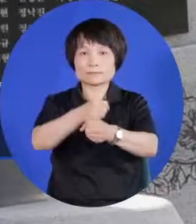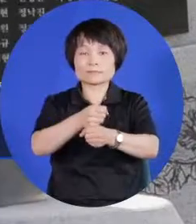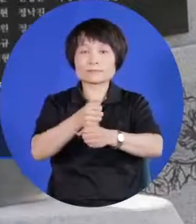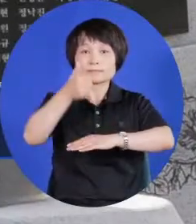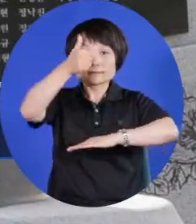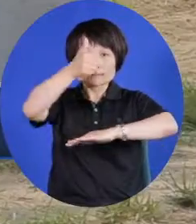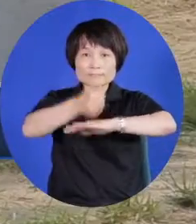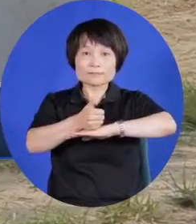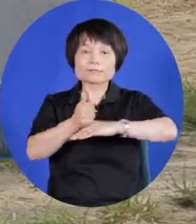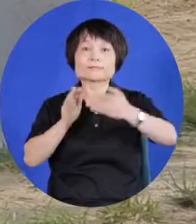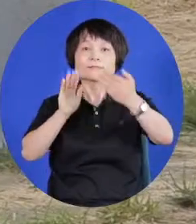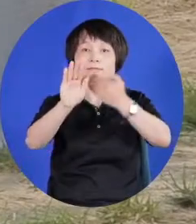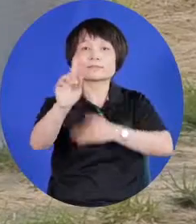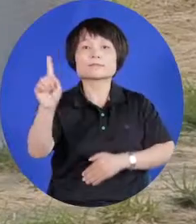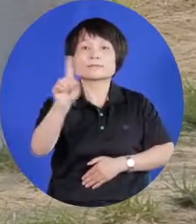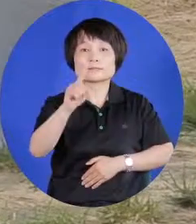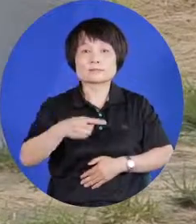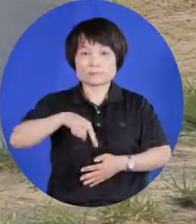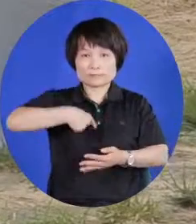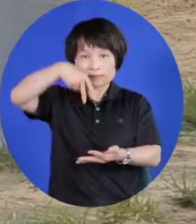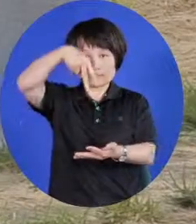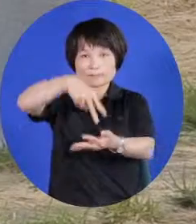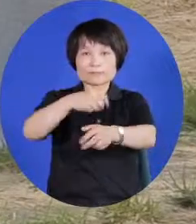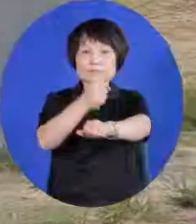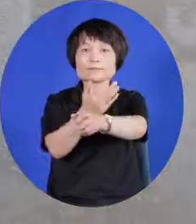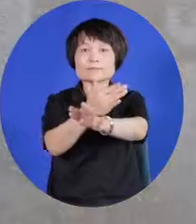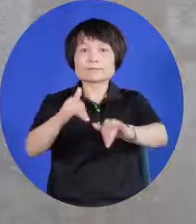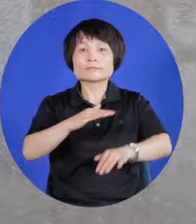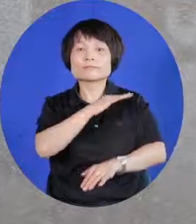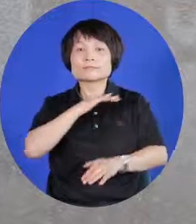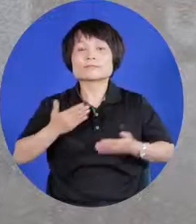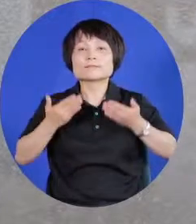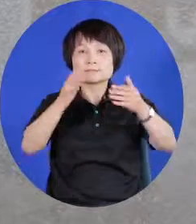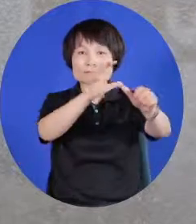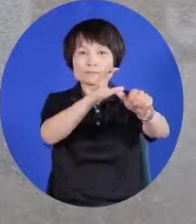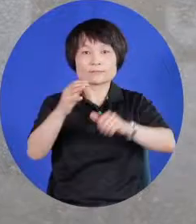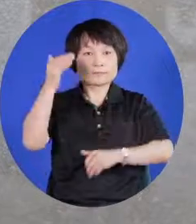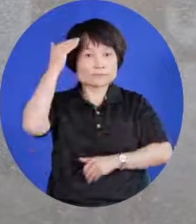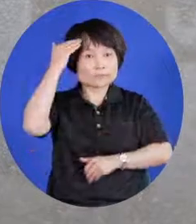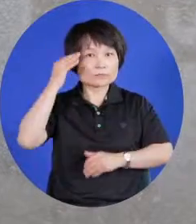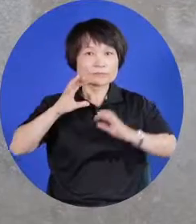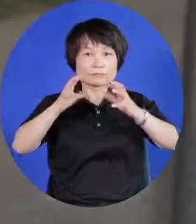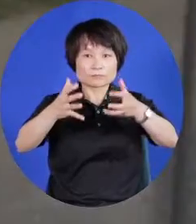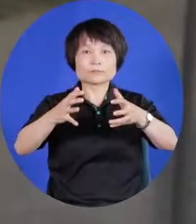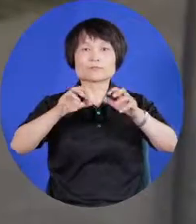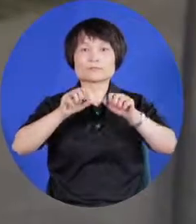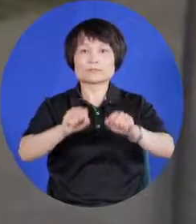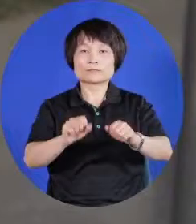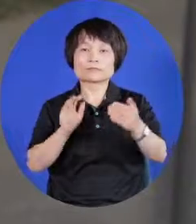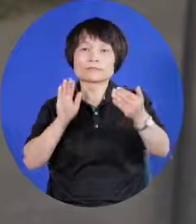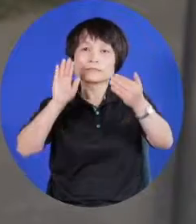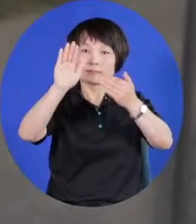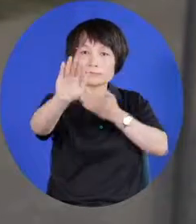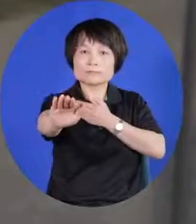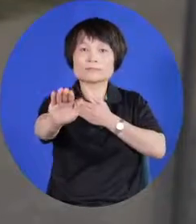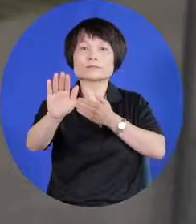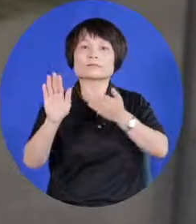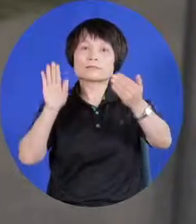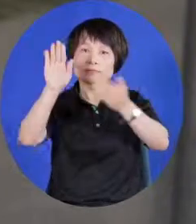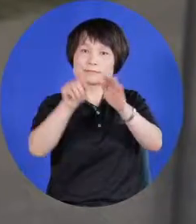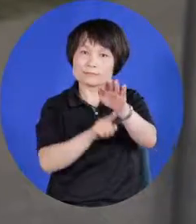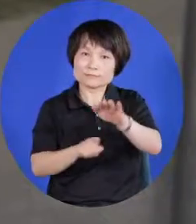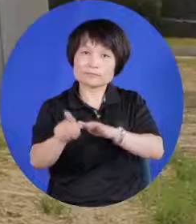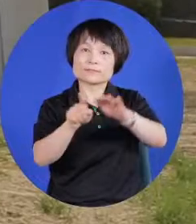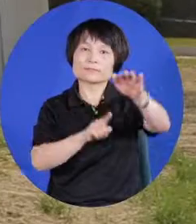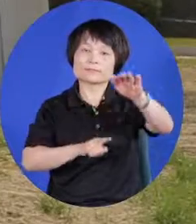미래 부부는 조형물로 독립 유공자들의 희생을 통해 대한민국이 존재하고 앞으로 미래로